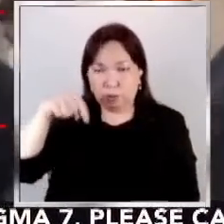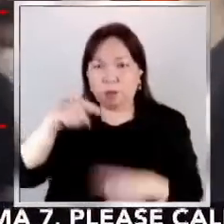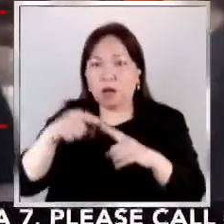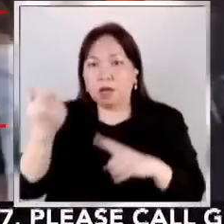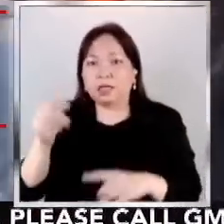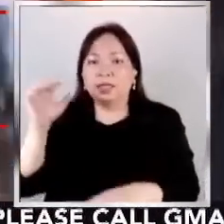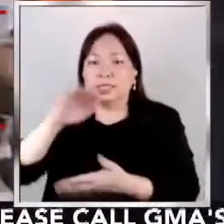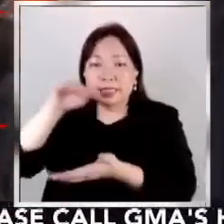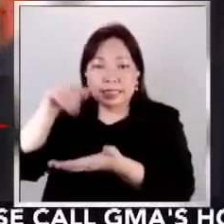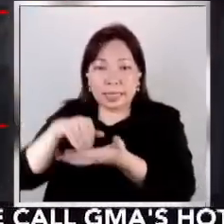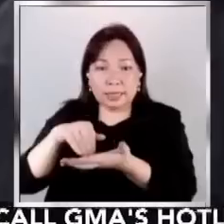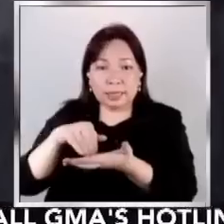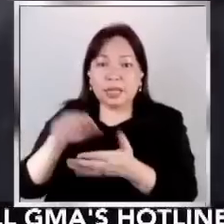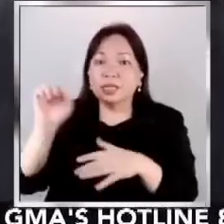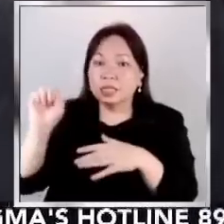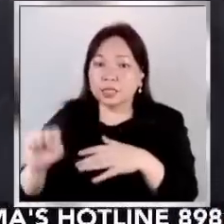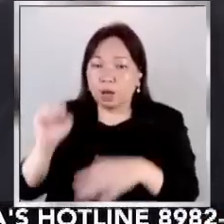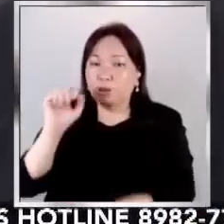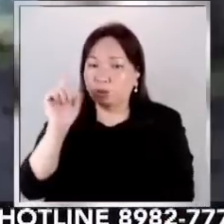area.